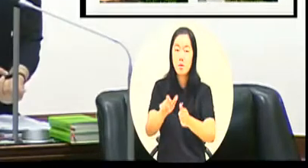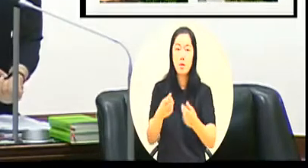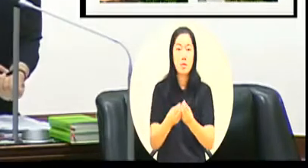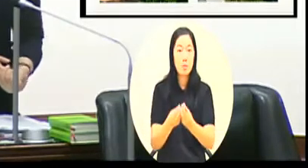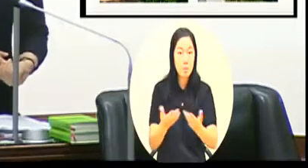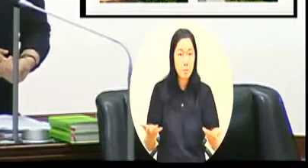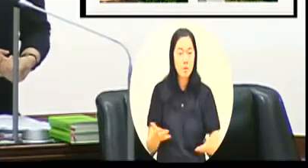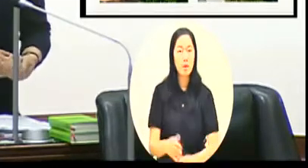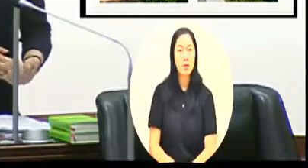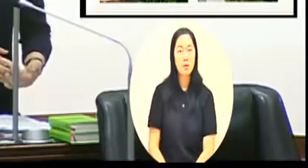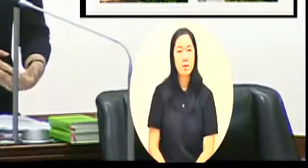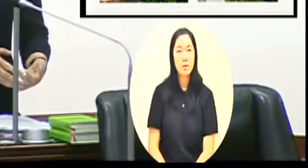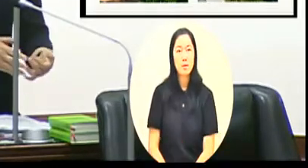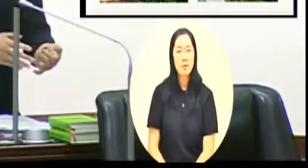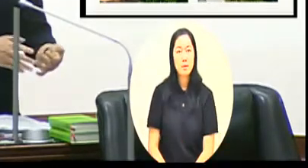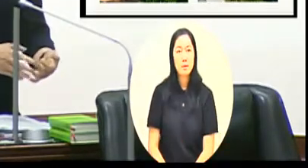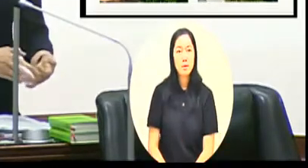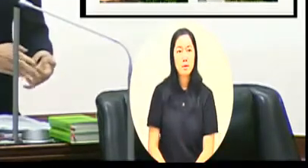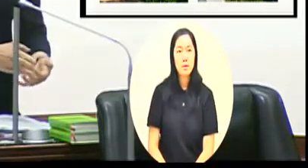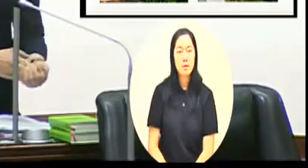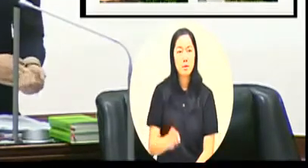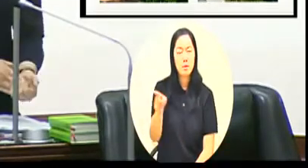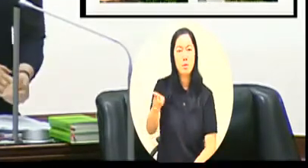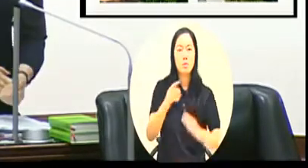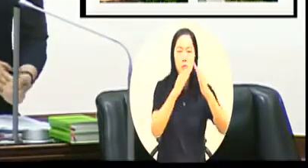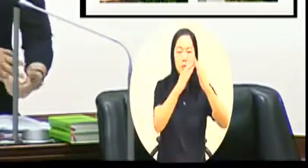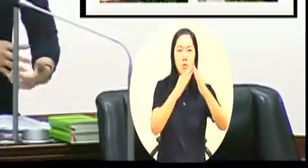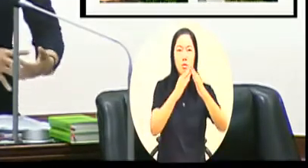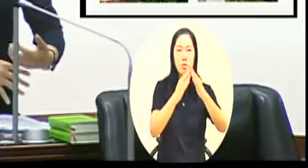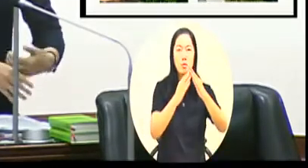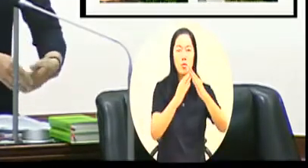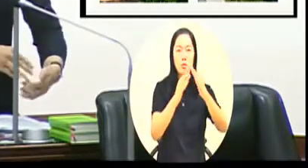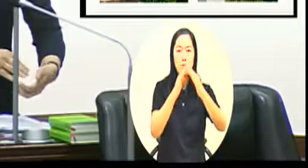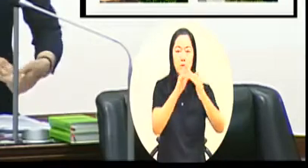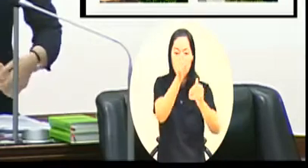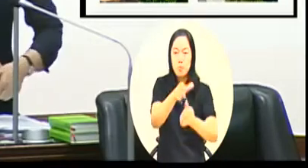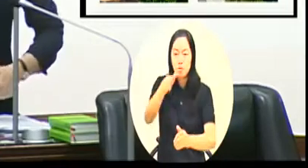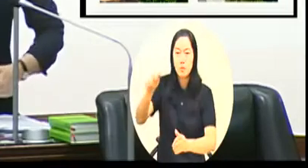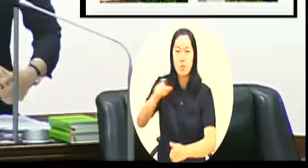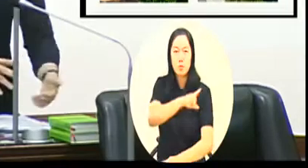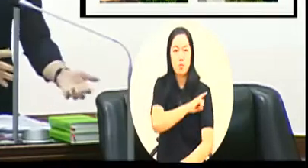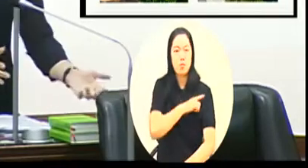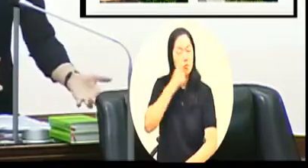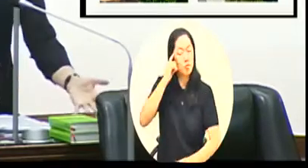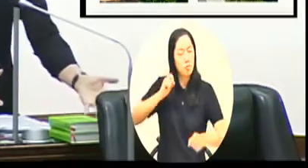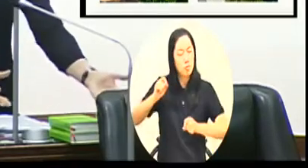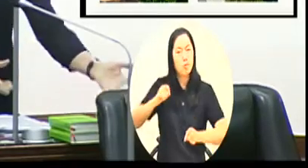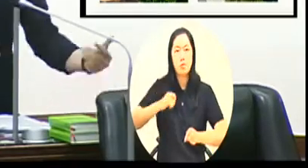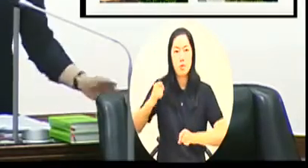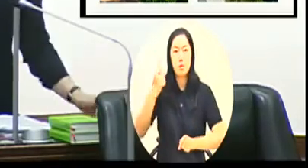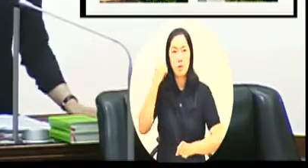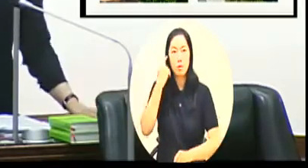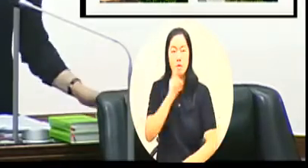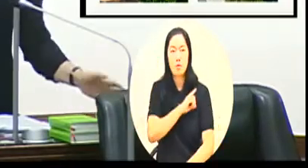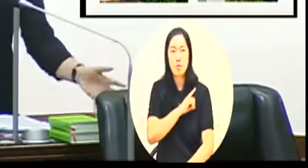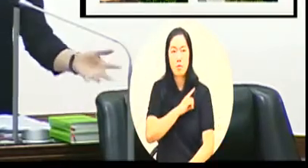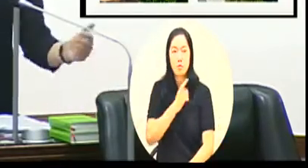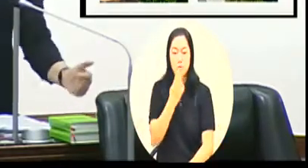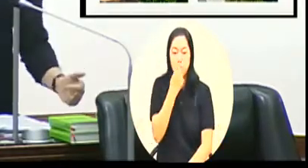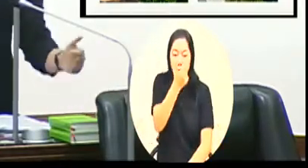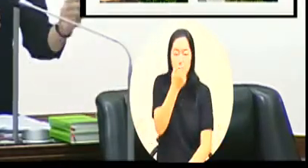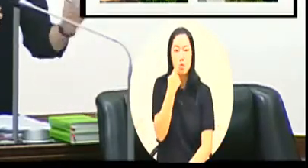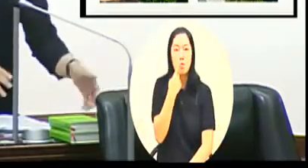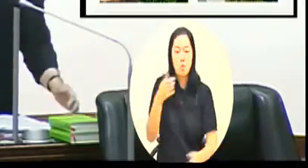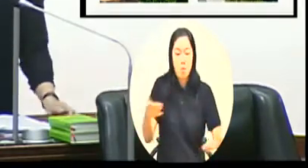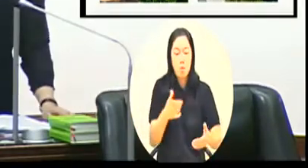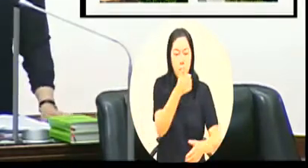办？如果说要他们一户一户去想办法自己去增建啊，然后靠运气啊，能够盖好就盖好，如果不能够